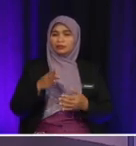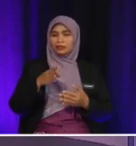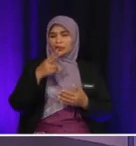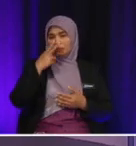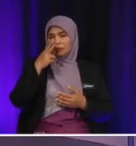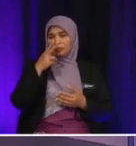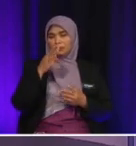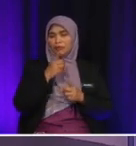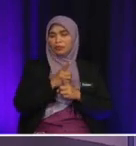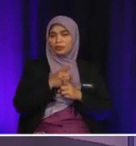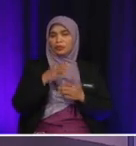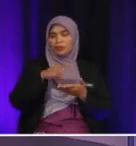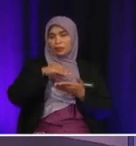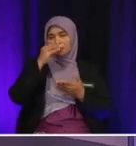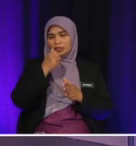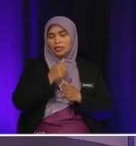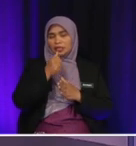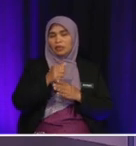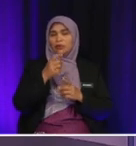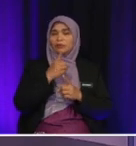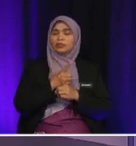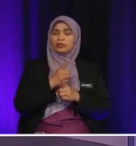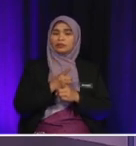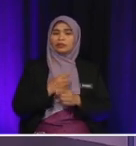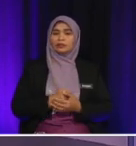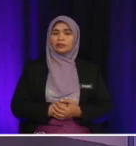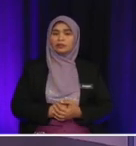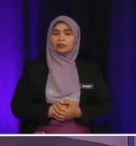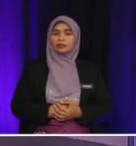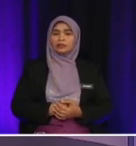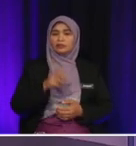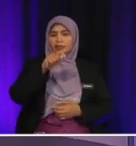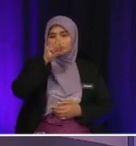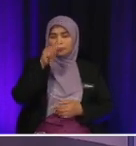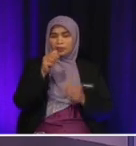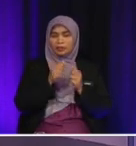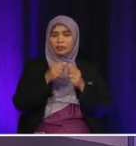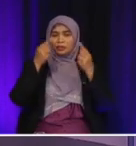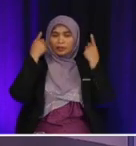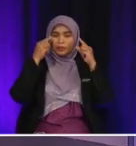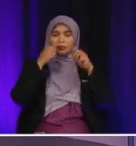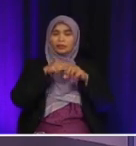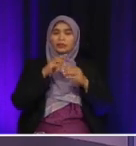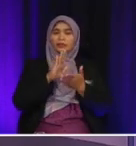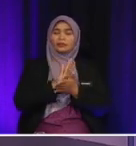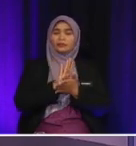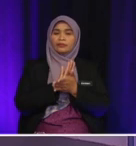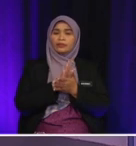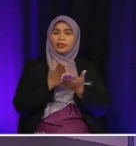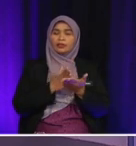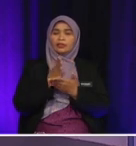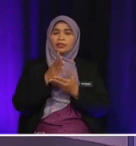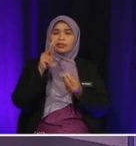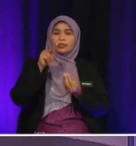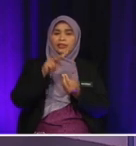faham ke belum ya perlu adakan perbincanganperbincangan bertanya dengan guru-guru anda di sekolah ya seterusnya ialah